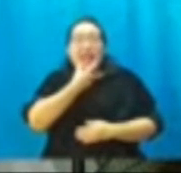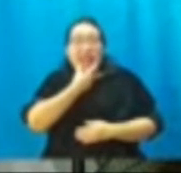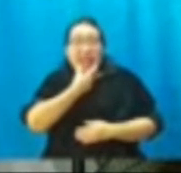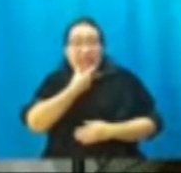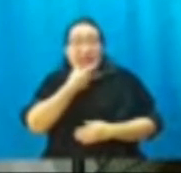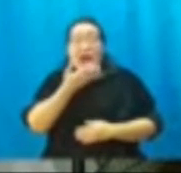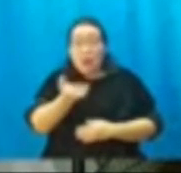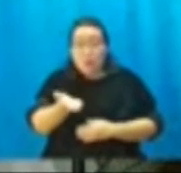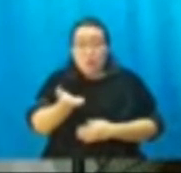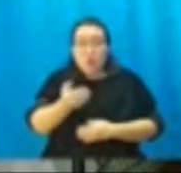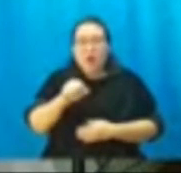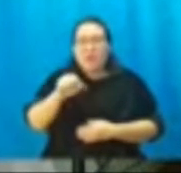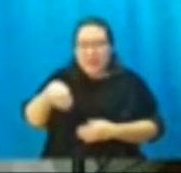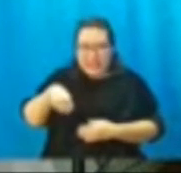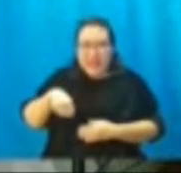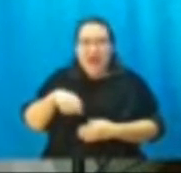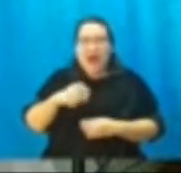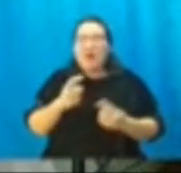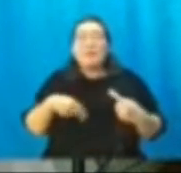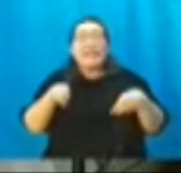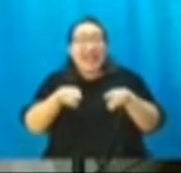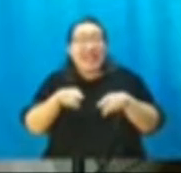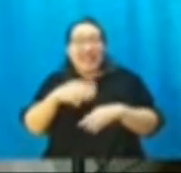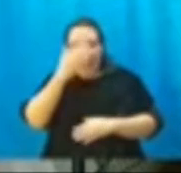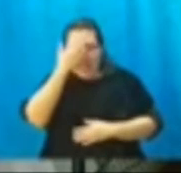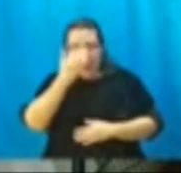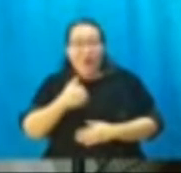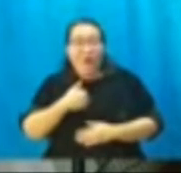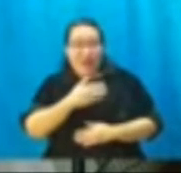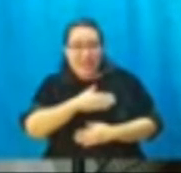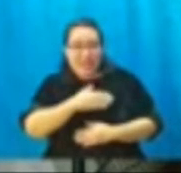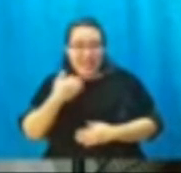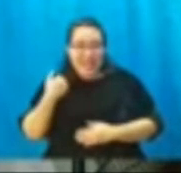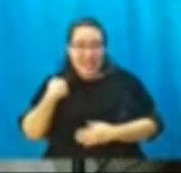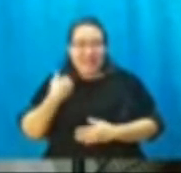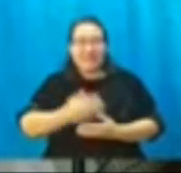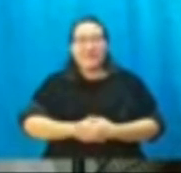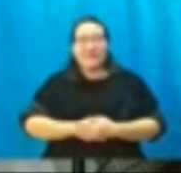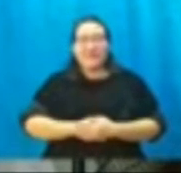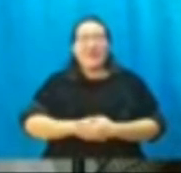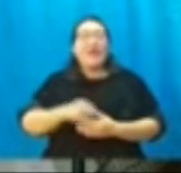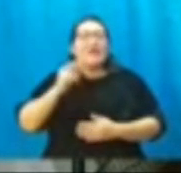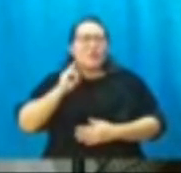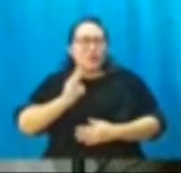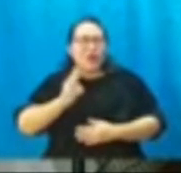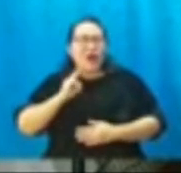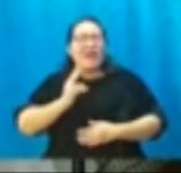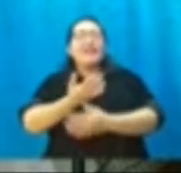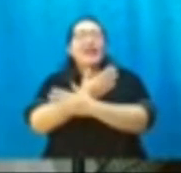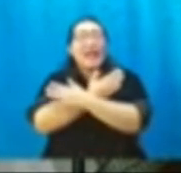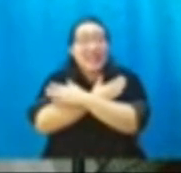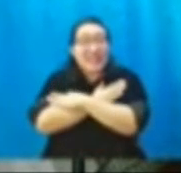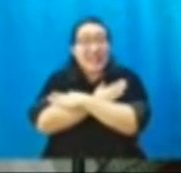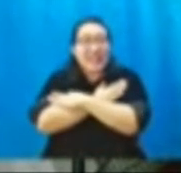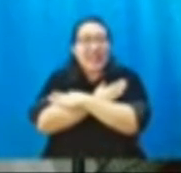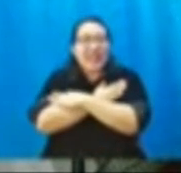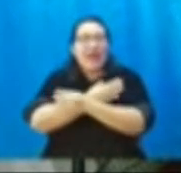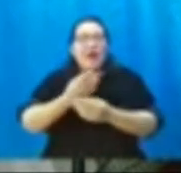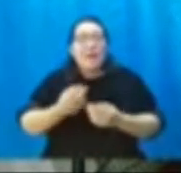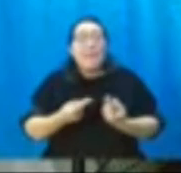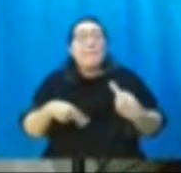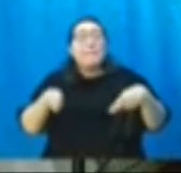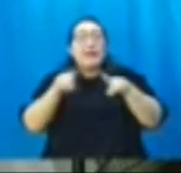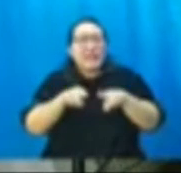No 34 Hai saudara-saudaraku yang terkasih menjadi Katolik Hai